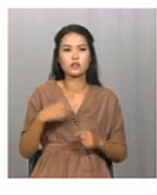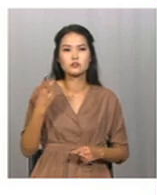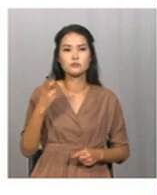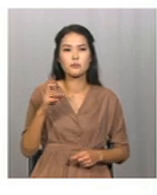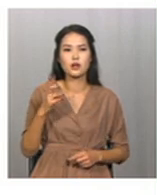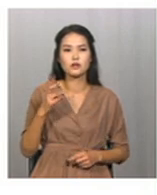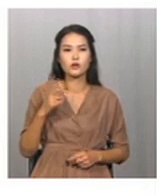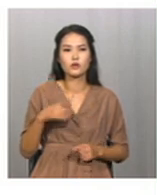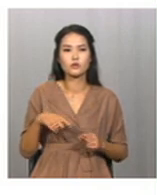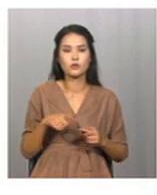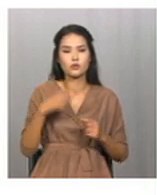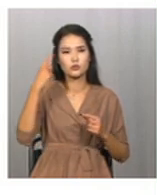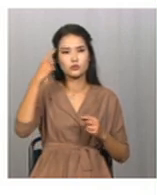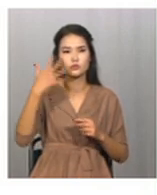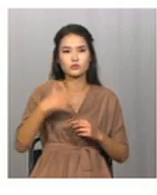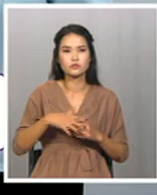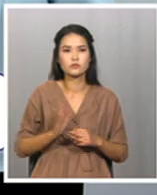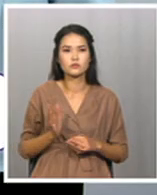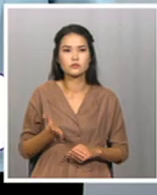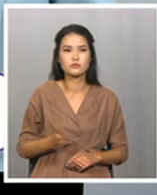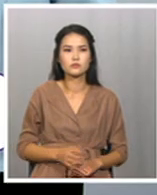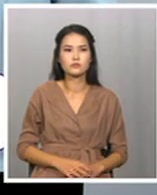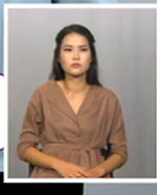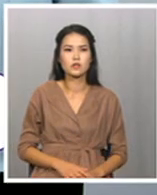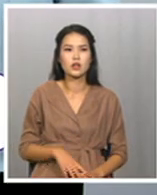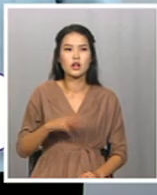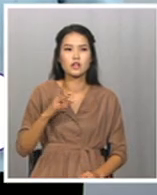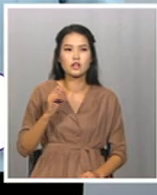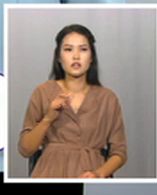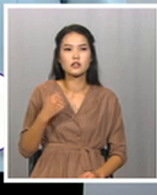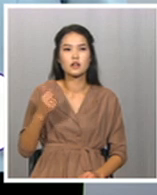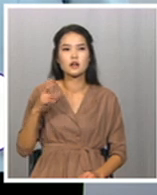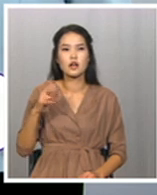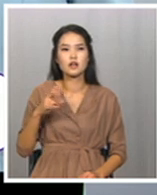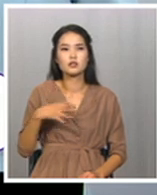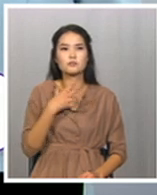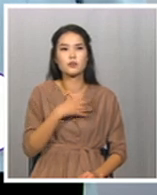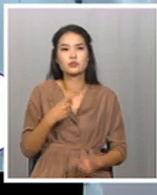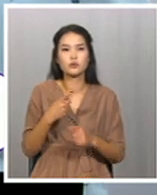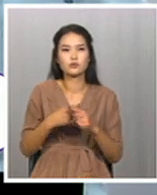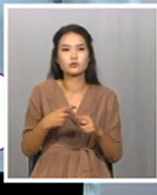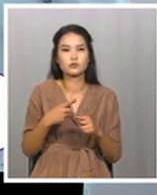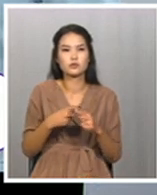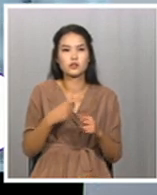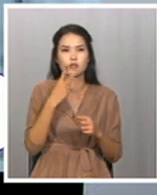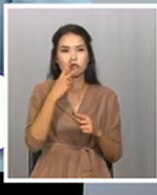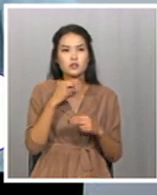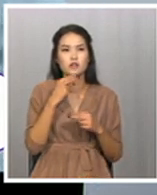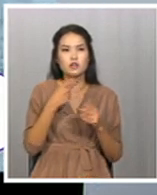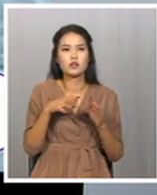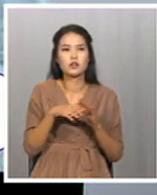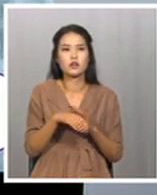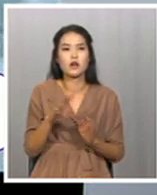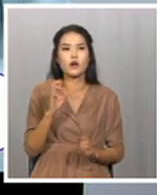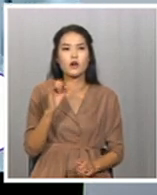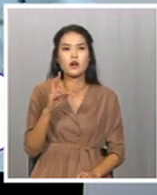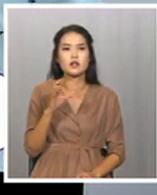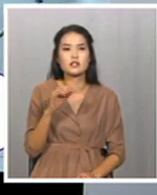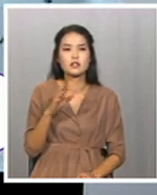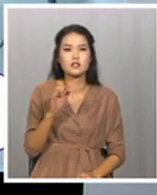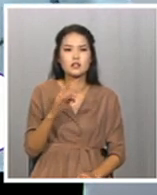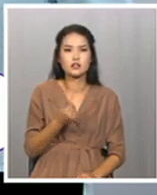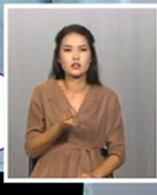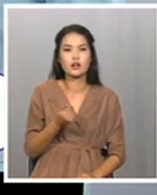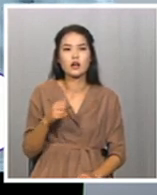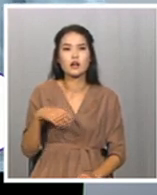қосылыстарының биологиялық ролін түсінесіздер. Натрий және калийдің маңызды қосылыстарына олардың оксидтері,